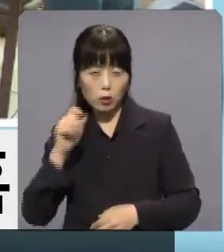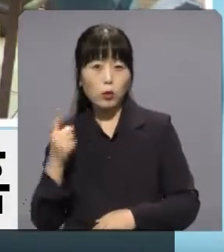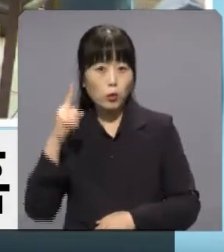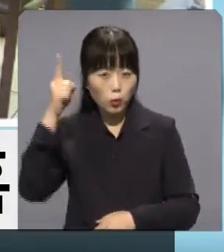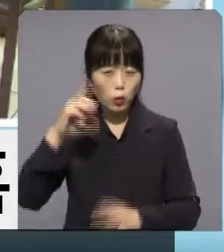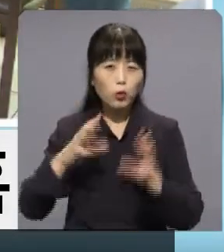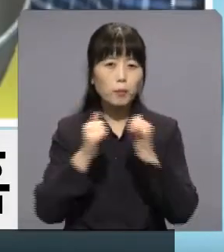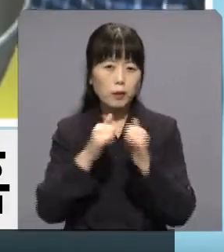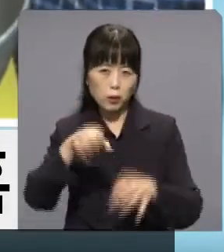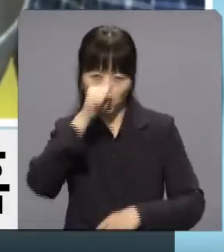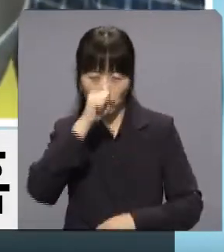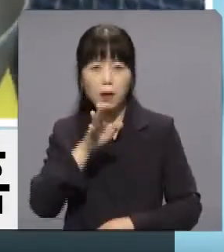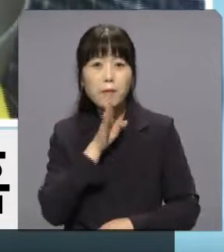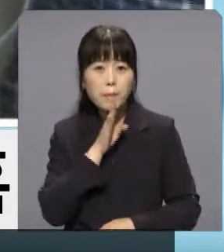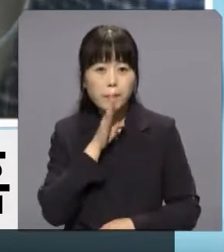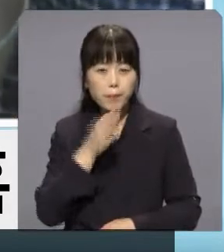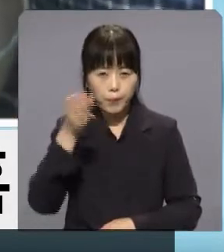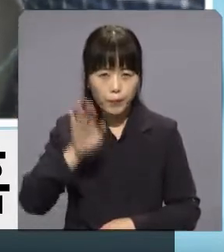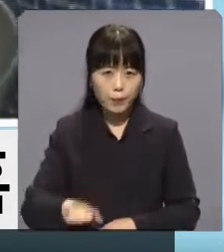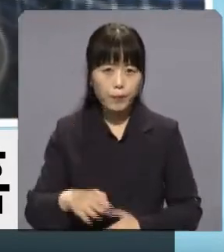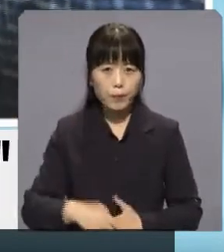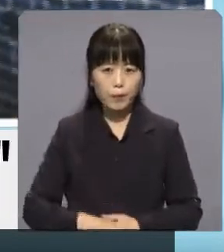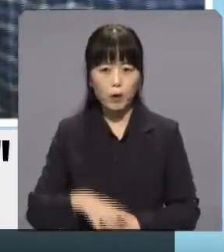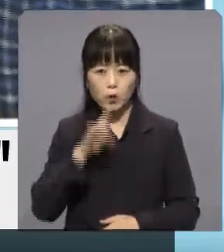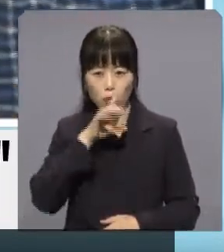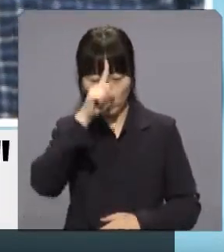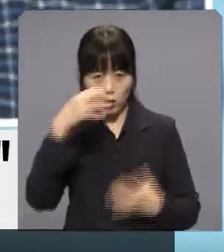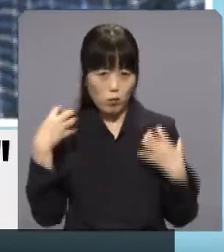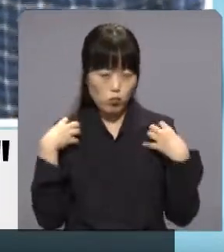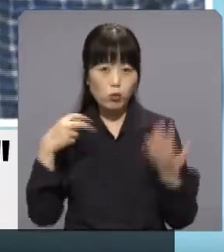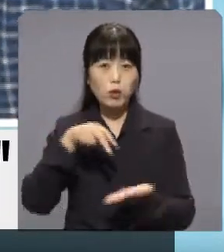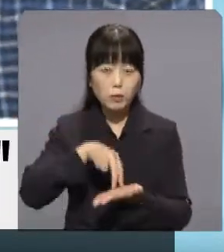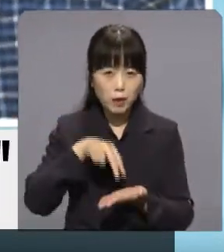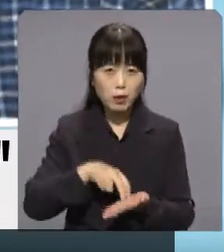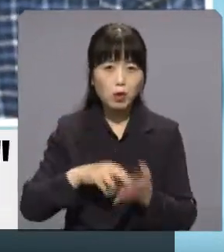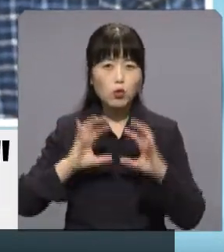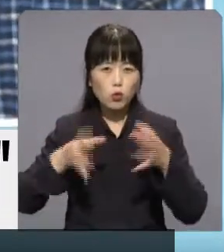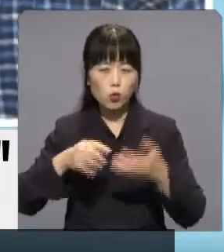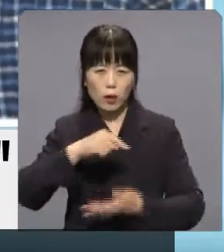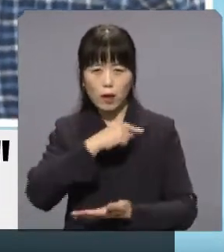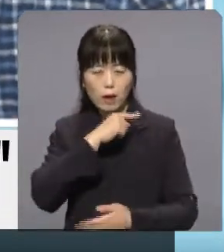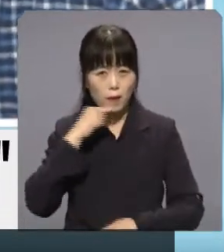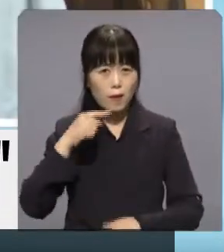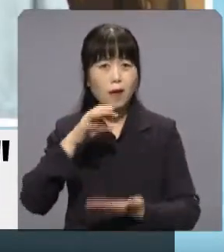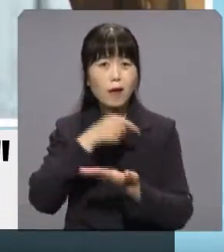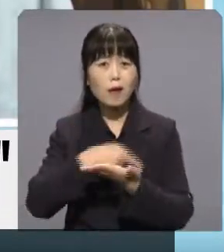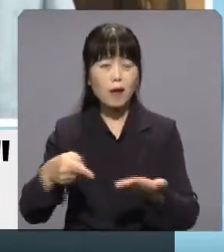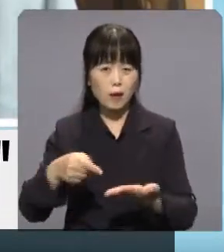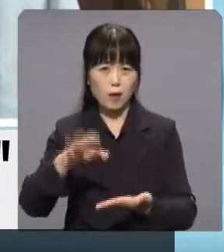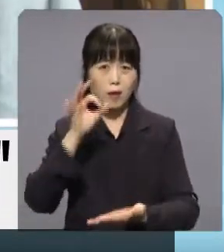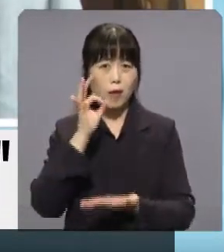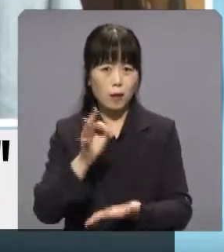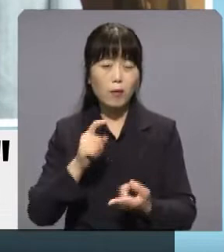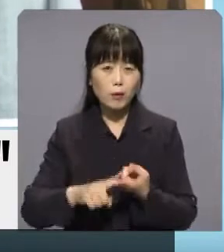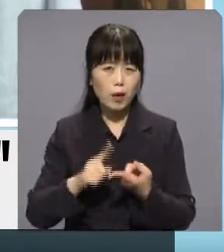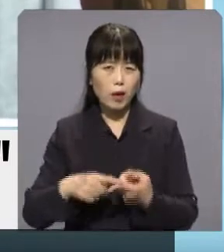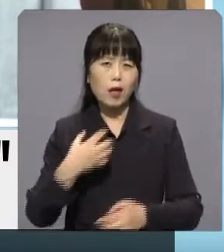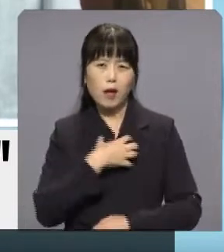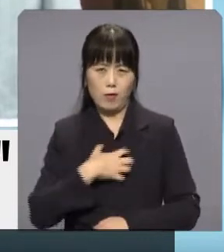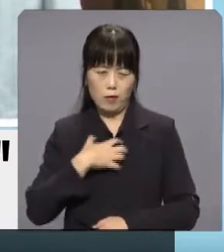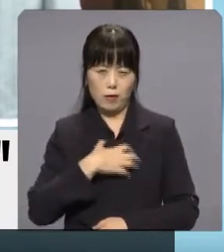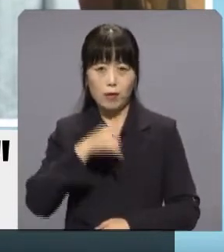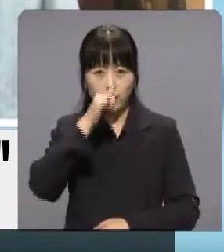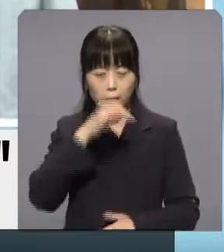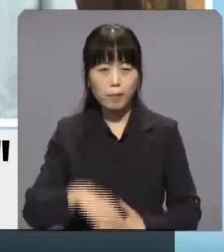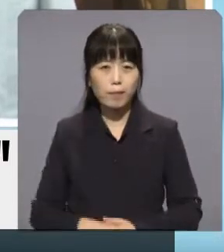뭐 국민들도 좋아하는게 사실입니다 중앙정부 입장에서는 국가채무 즉 재정적자를 또 염려하지 않을 수